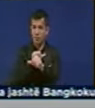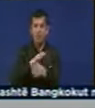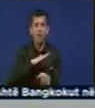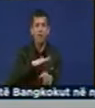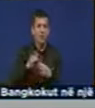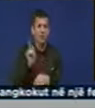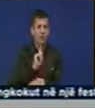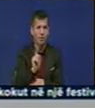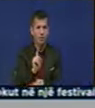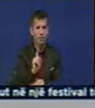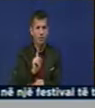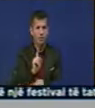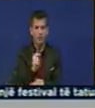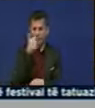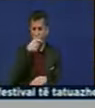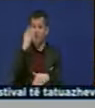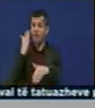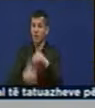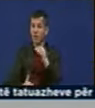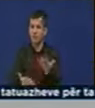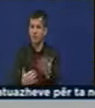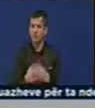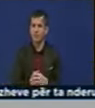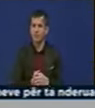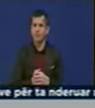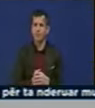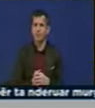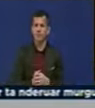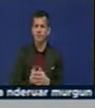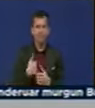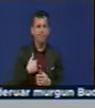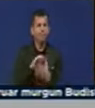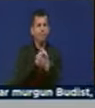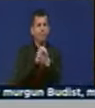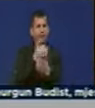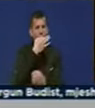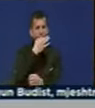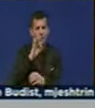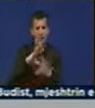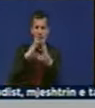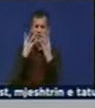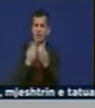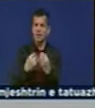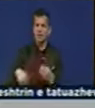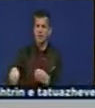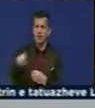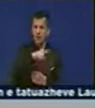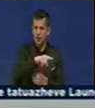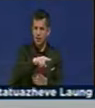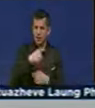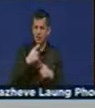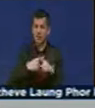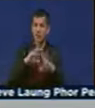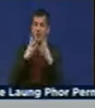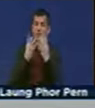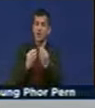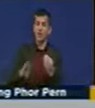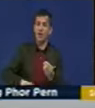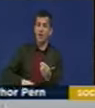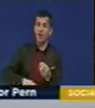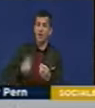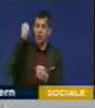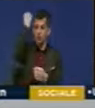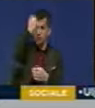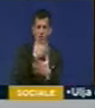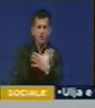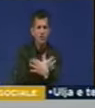falin. Lejoni që për fund të sjell urimet më të përzemërta për të gjitha ju, për të gjitha gratë e Kosovës, të